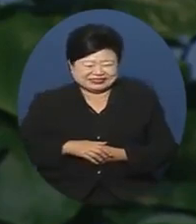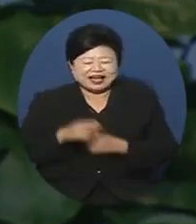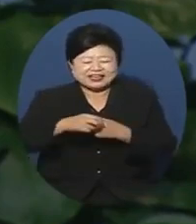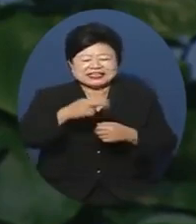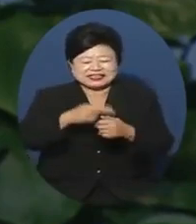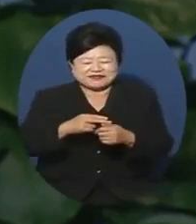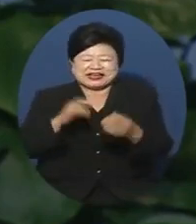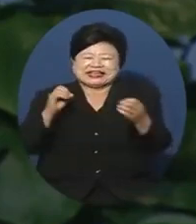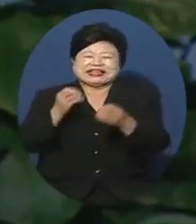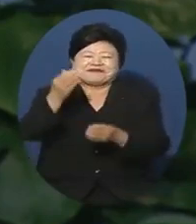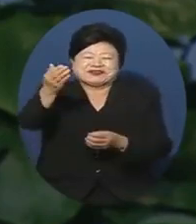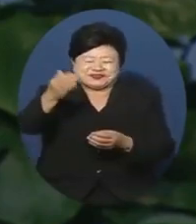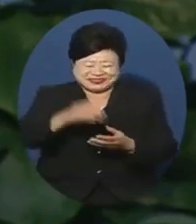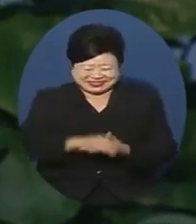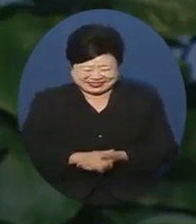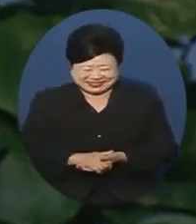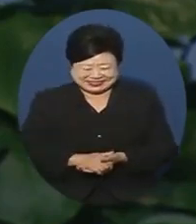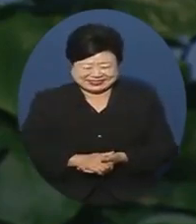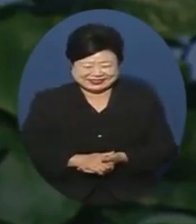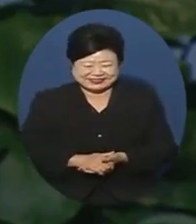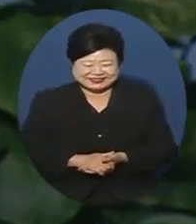그렇게 할 거예요.